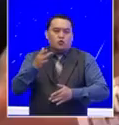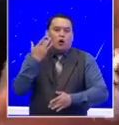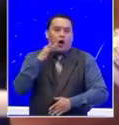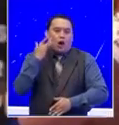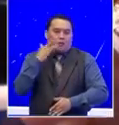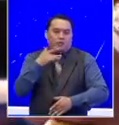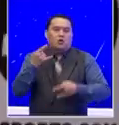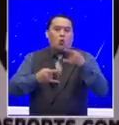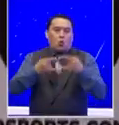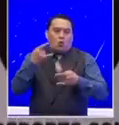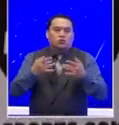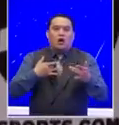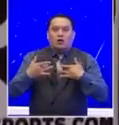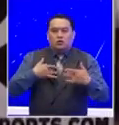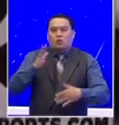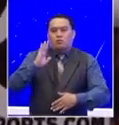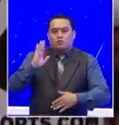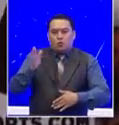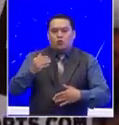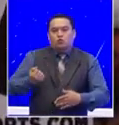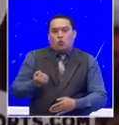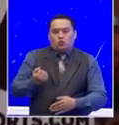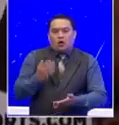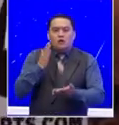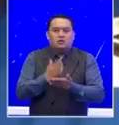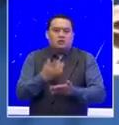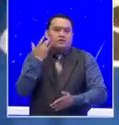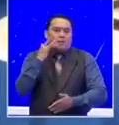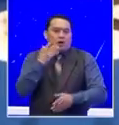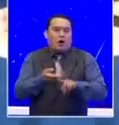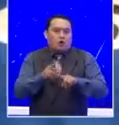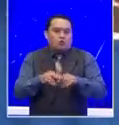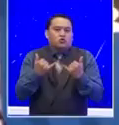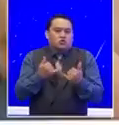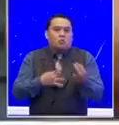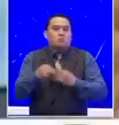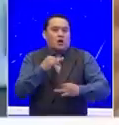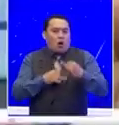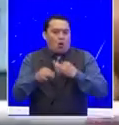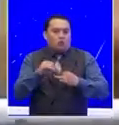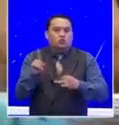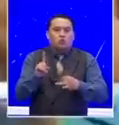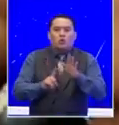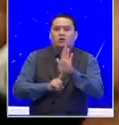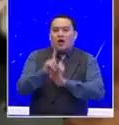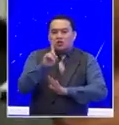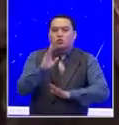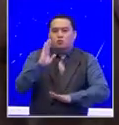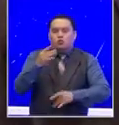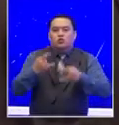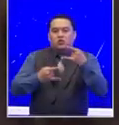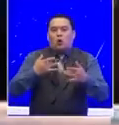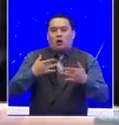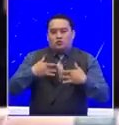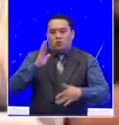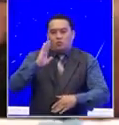Голливуде», — сказал Усик. Боксер заявил, что у него есть друзья в Лос-Анджелесе, с которыми он сейчас беседует по поводу дебюта в кино. Напомним, на